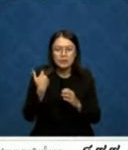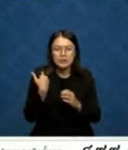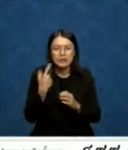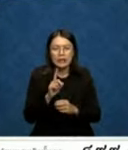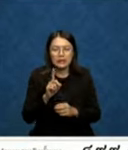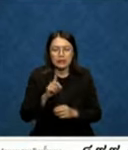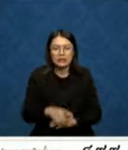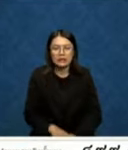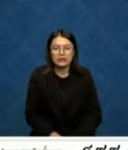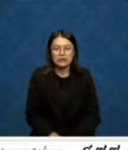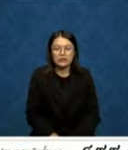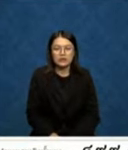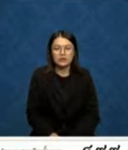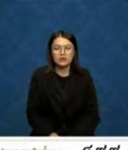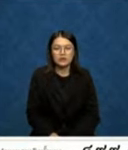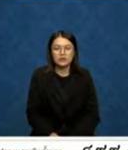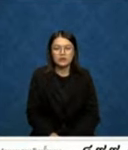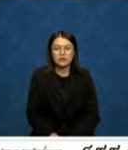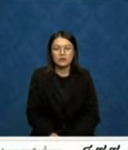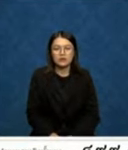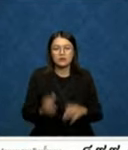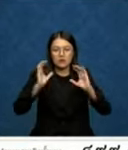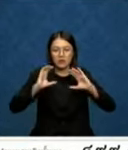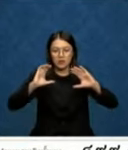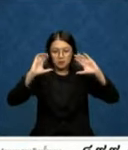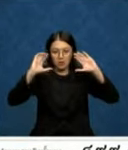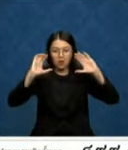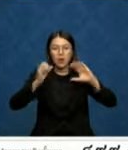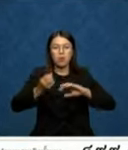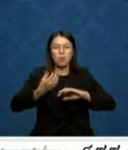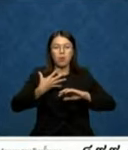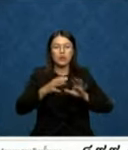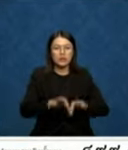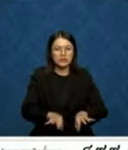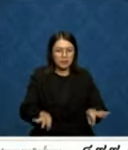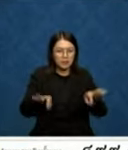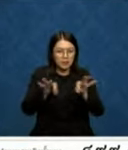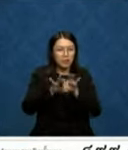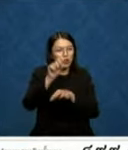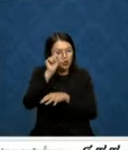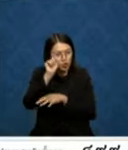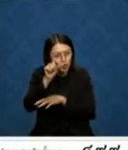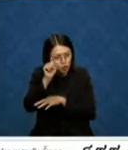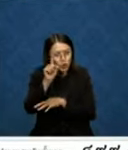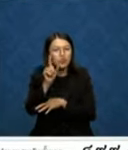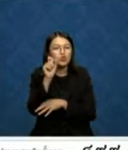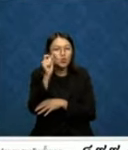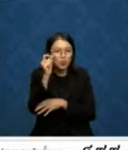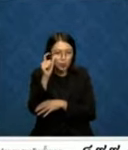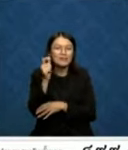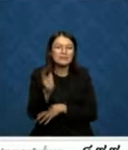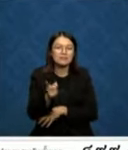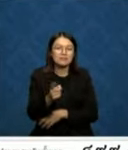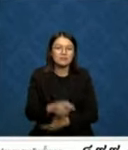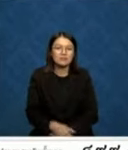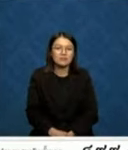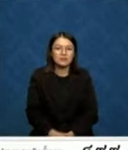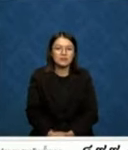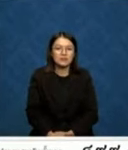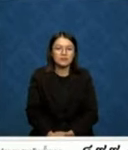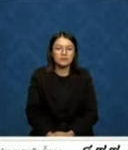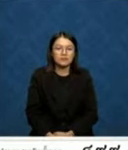กสมกับที่รัฐบาลบอกว่ามีความจำเป็นฉุกเฉินเร่งด่วน